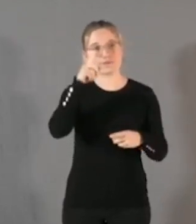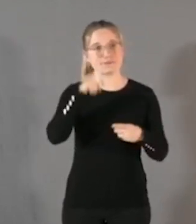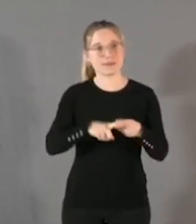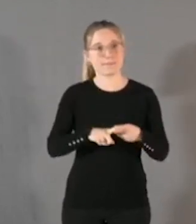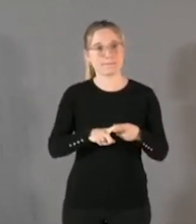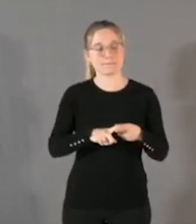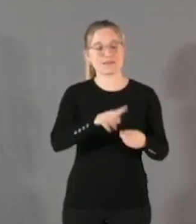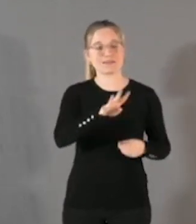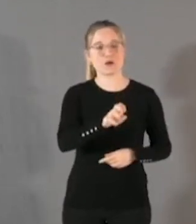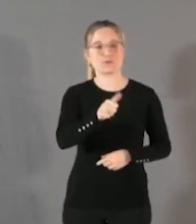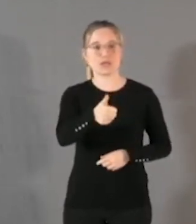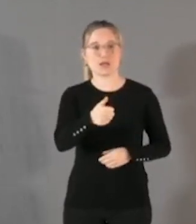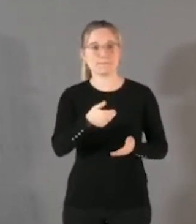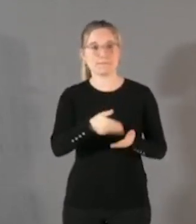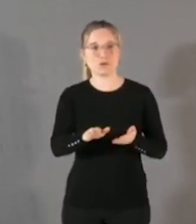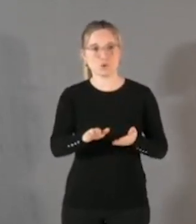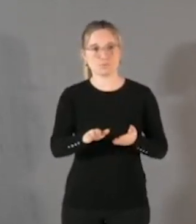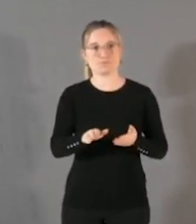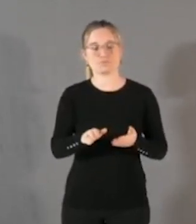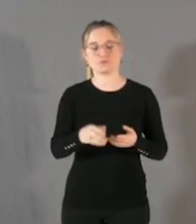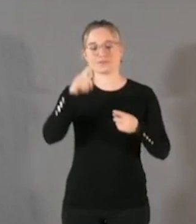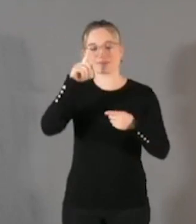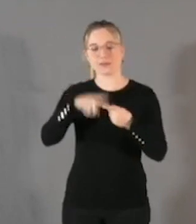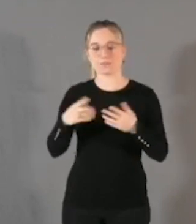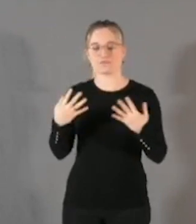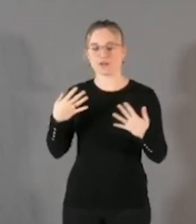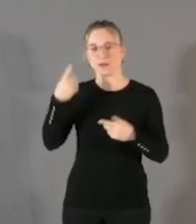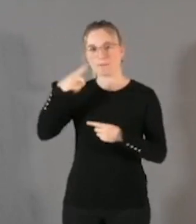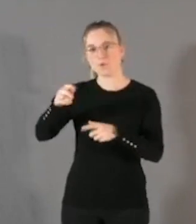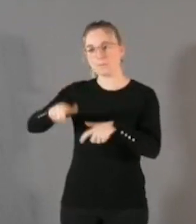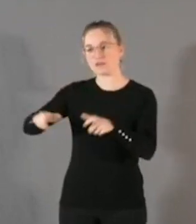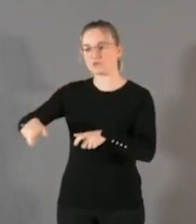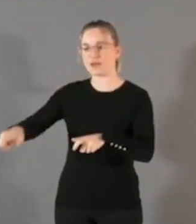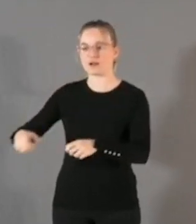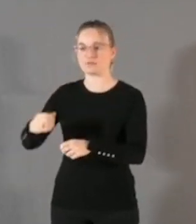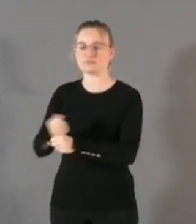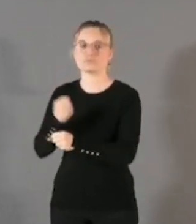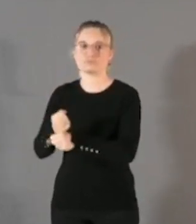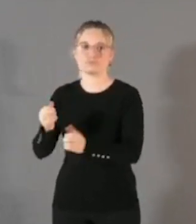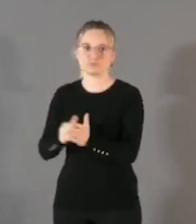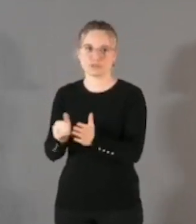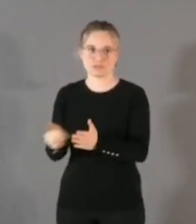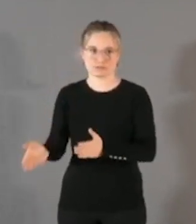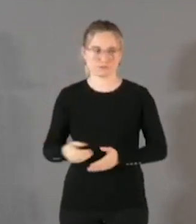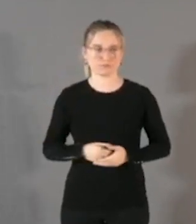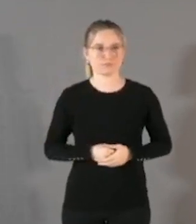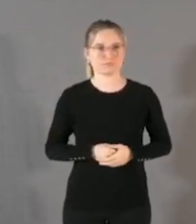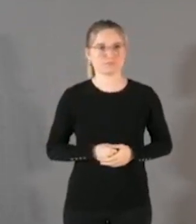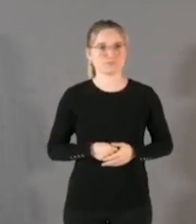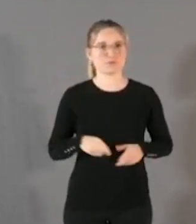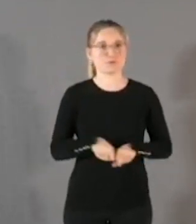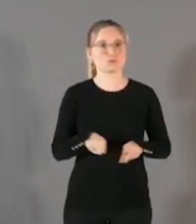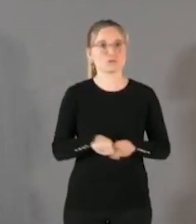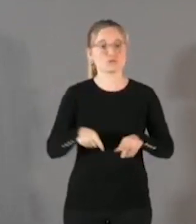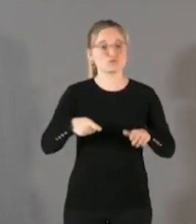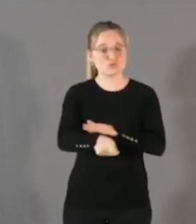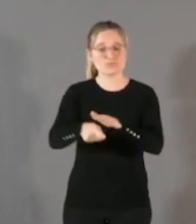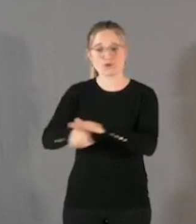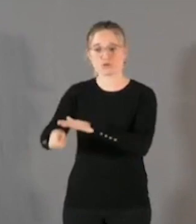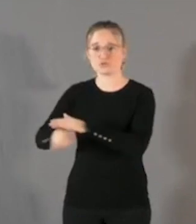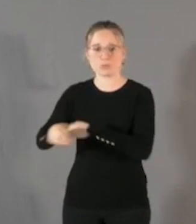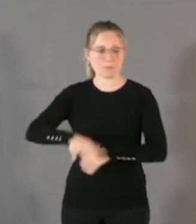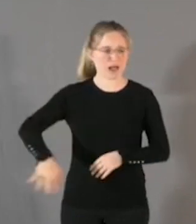On va chercher des investissements partout, des subventions partout, à la région et à l'Europe, disait déjà